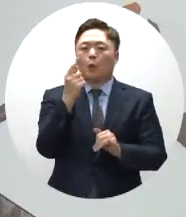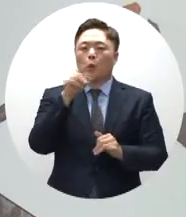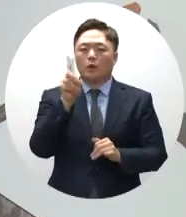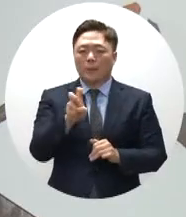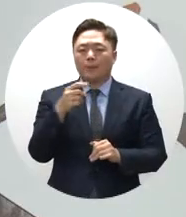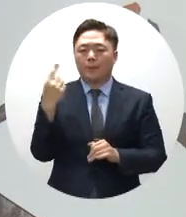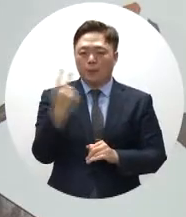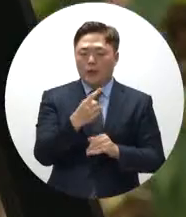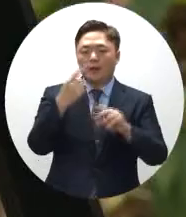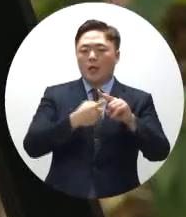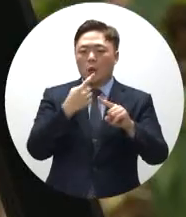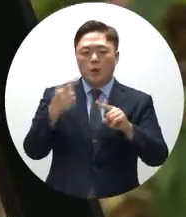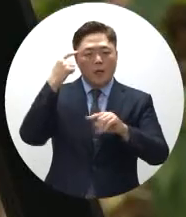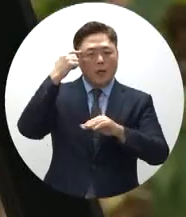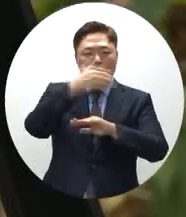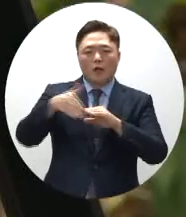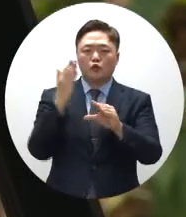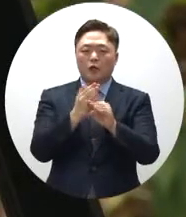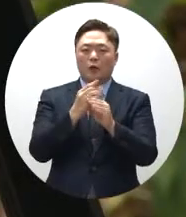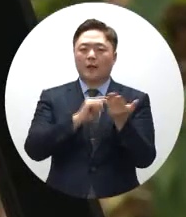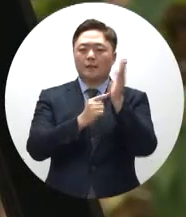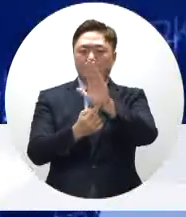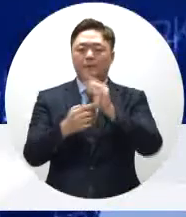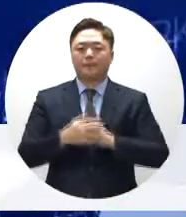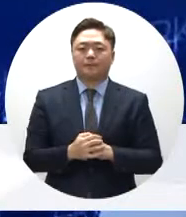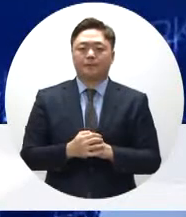포럼과 학술대회도 개최할 계획이라고 말했습니다.